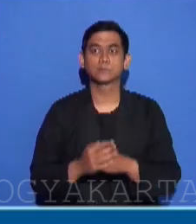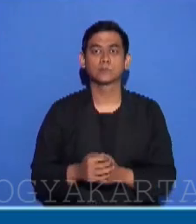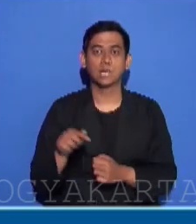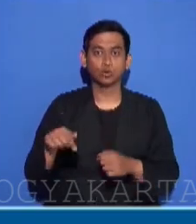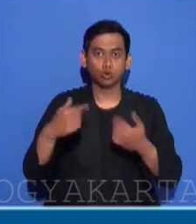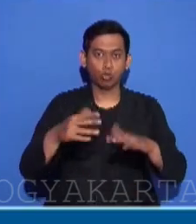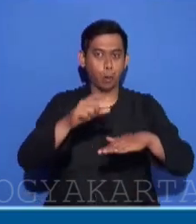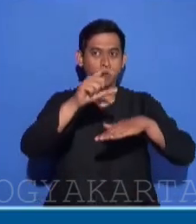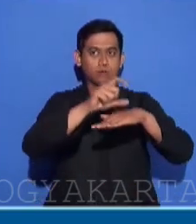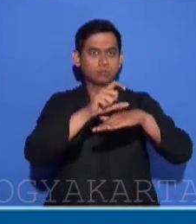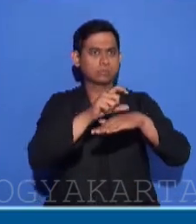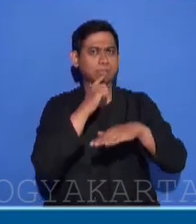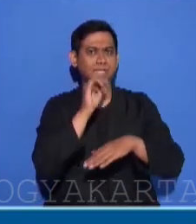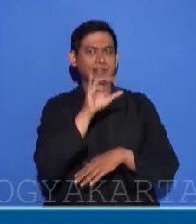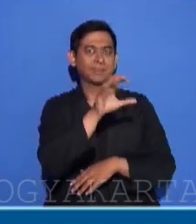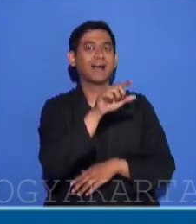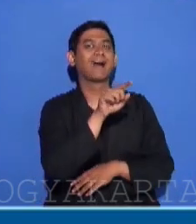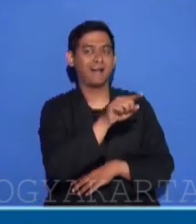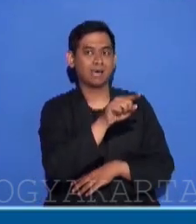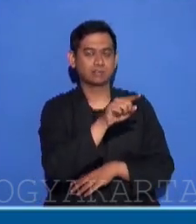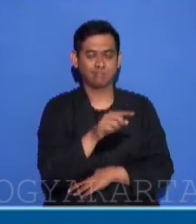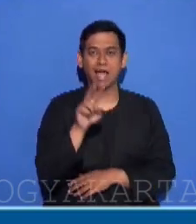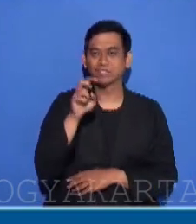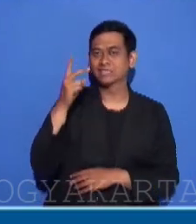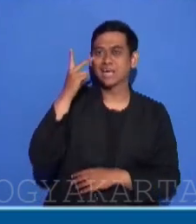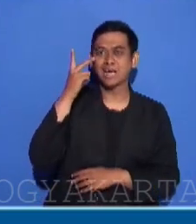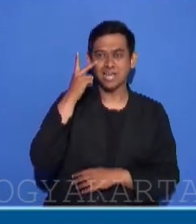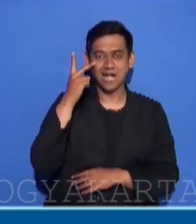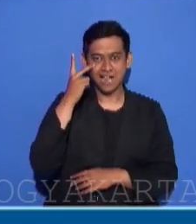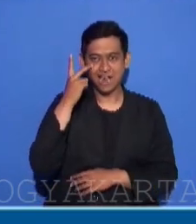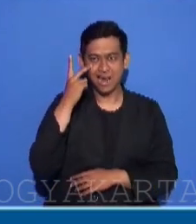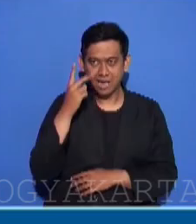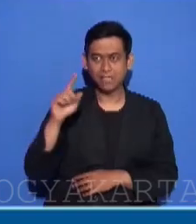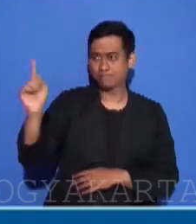Kauman plet men dipuni bpcpdiyeng